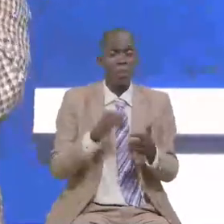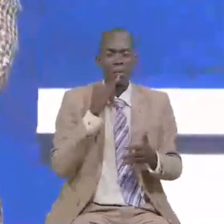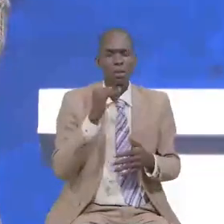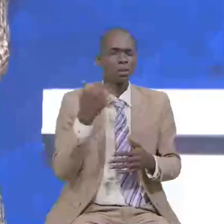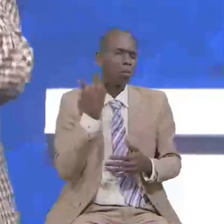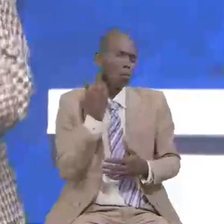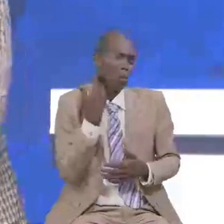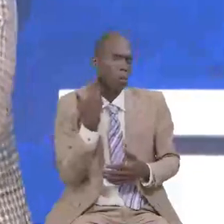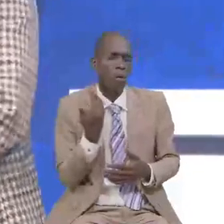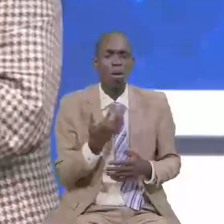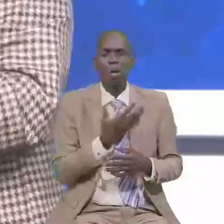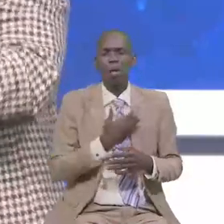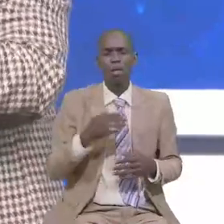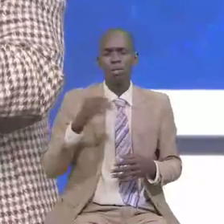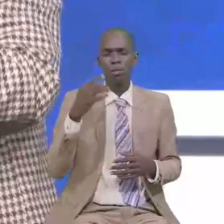la malaria,